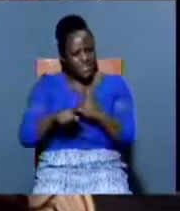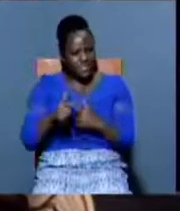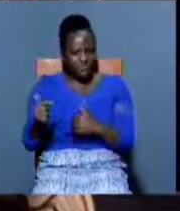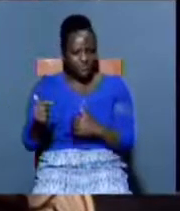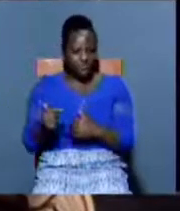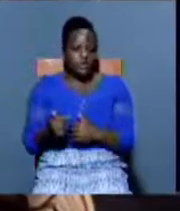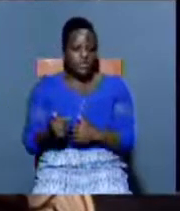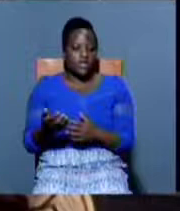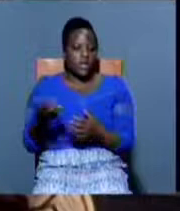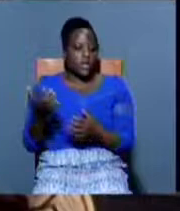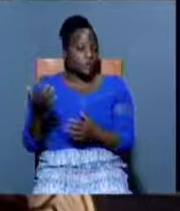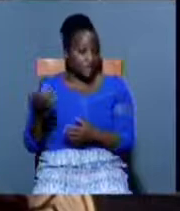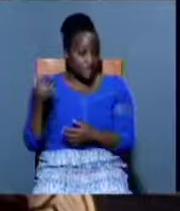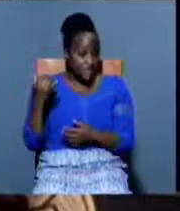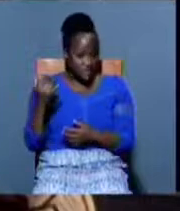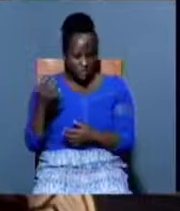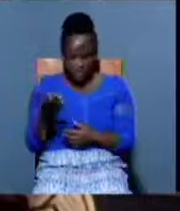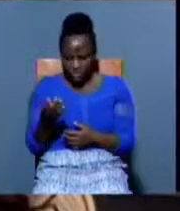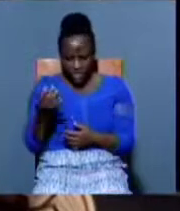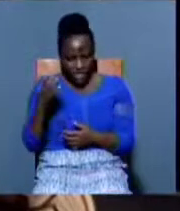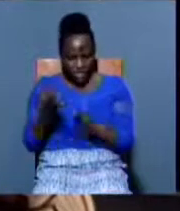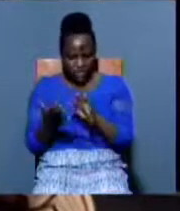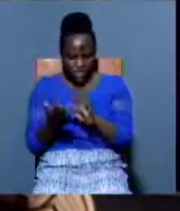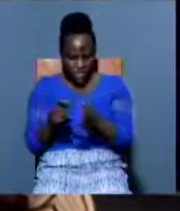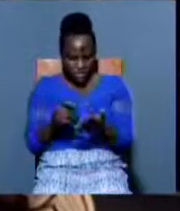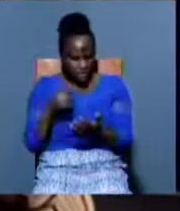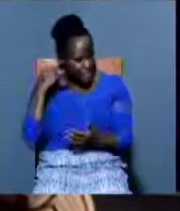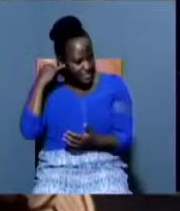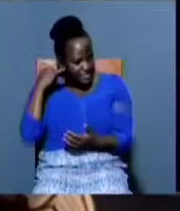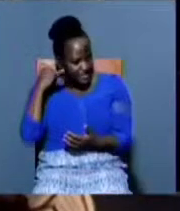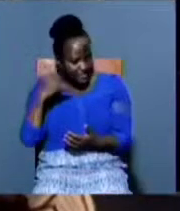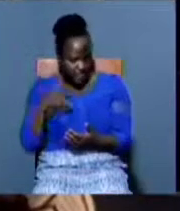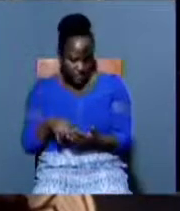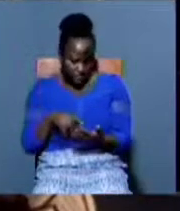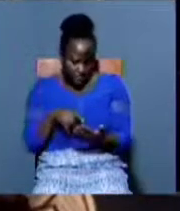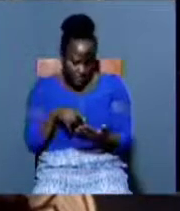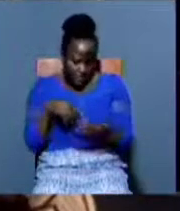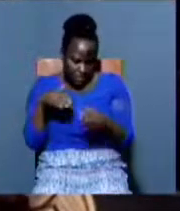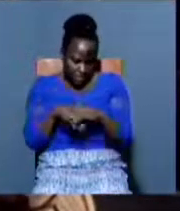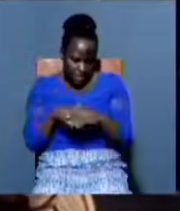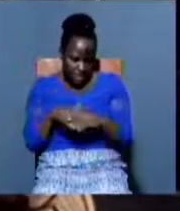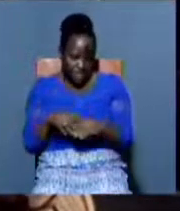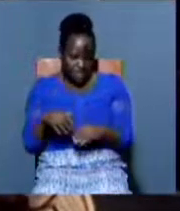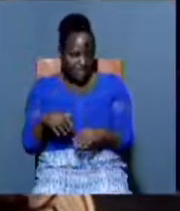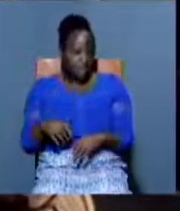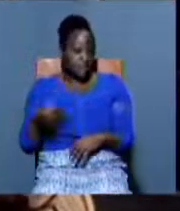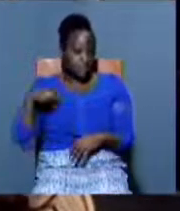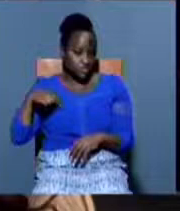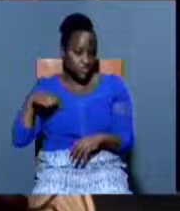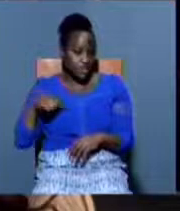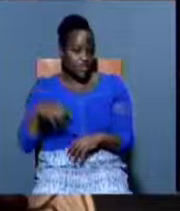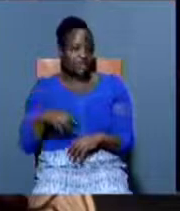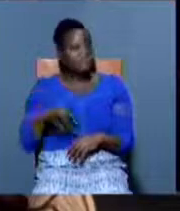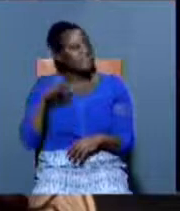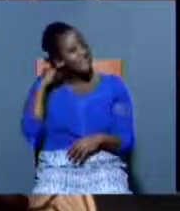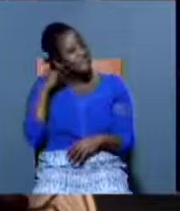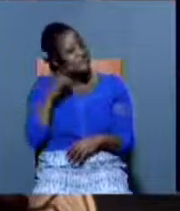anapokeaga message kwenye simu. Ukiingia tu tap ana copy message ananitumia. Alafu utakuta anakupigia. Baba, pesa